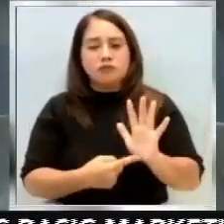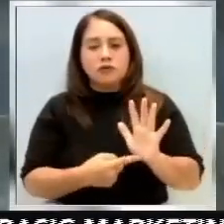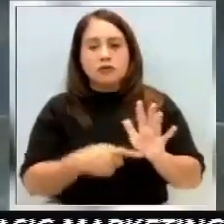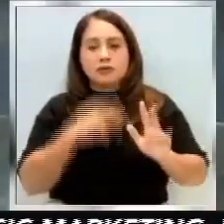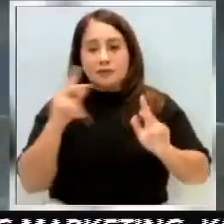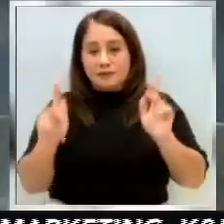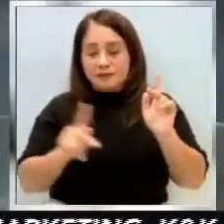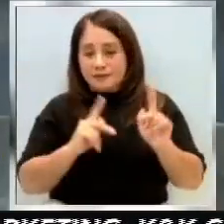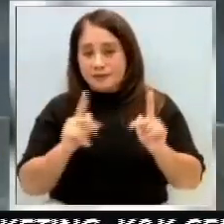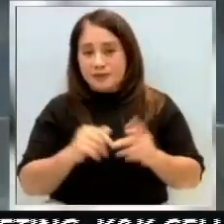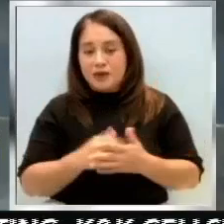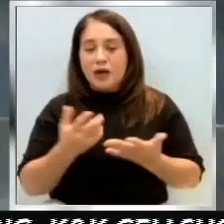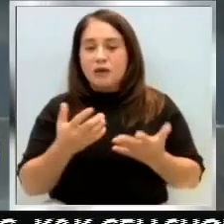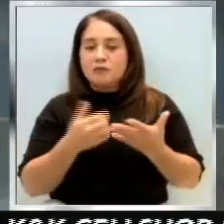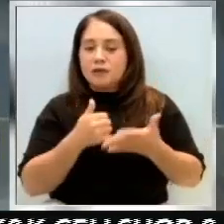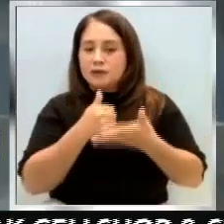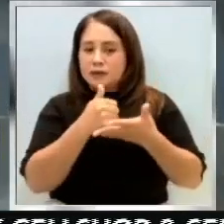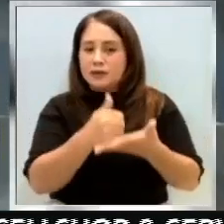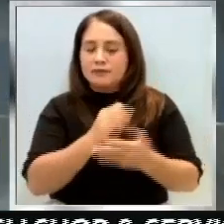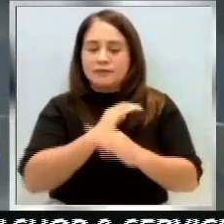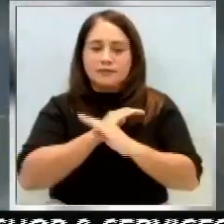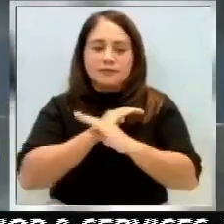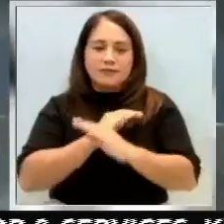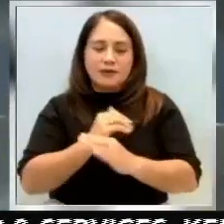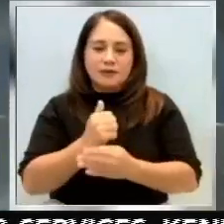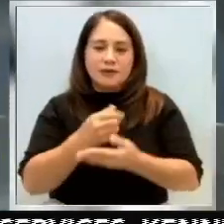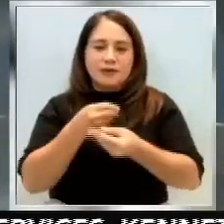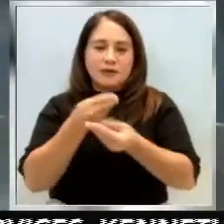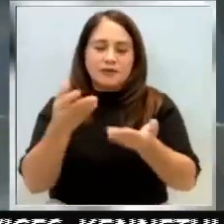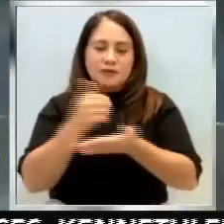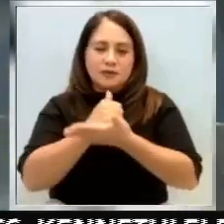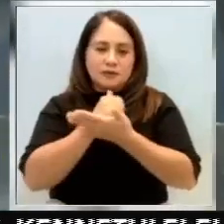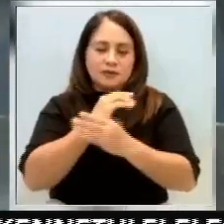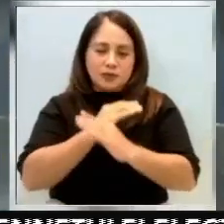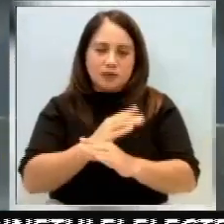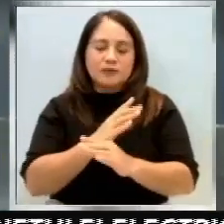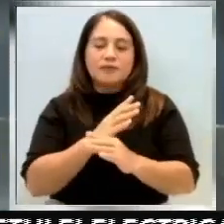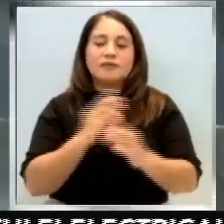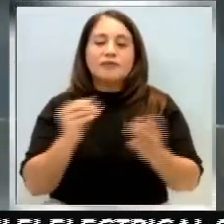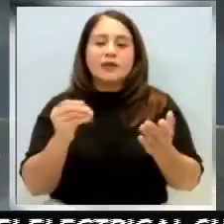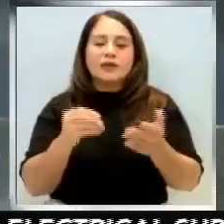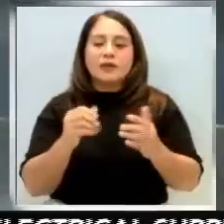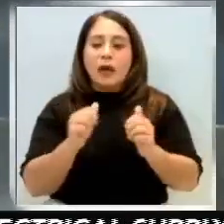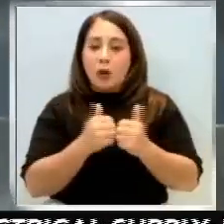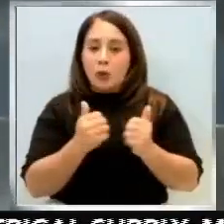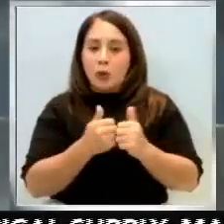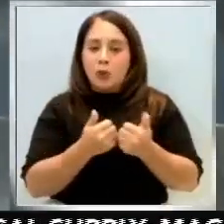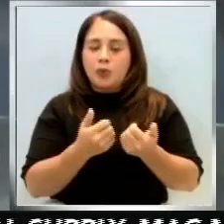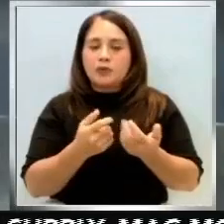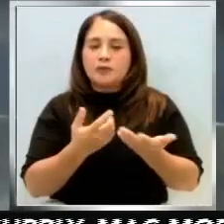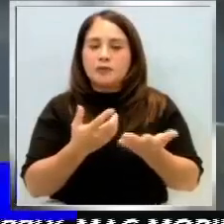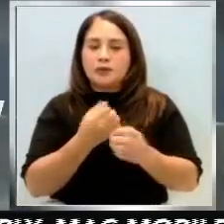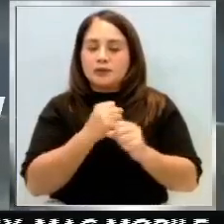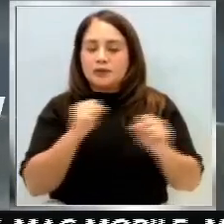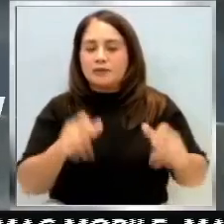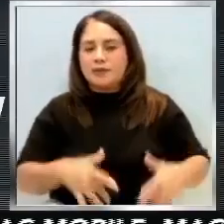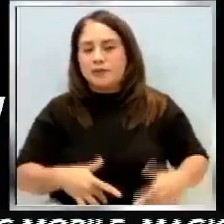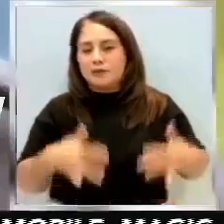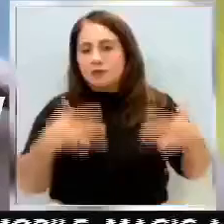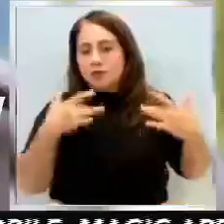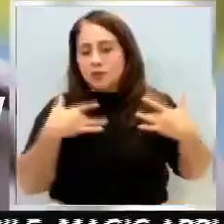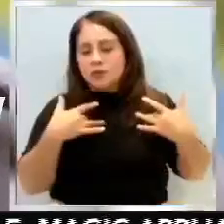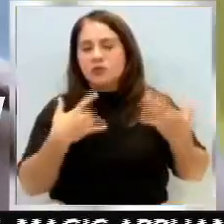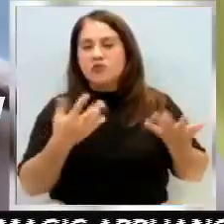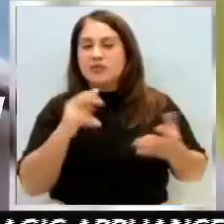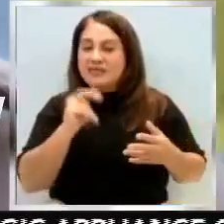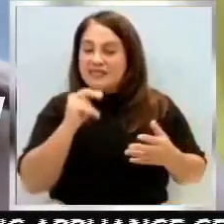ang pagbibigay ng proteksyon. At ito ay sa pamamagitan ng pagliligtas ng buhay, lalo na yung mga nangangailangan ng dugo.